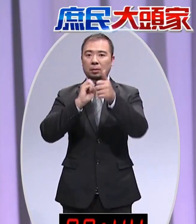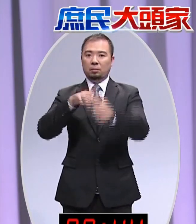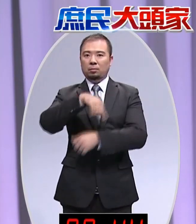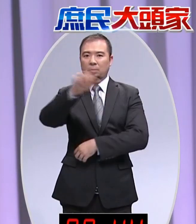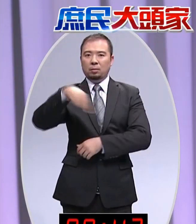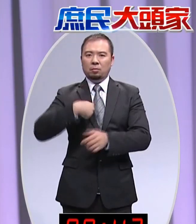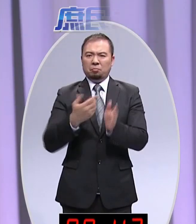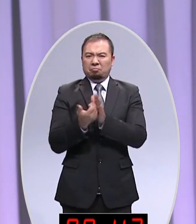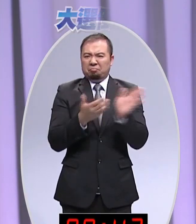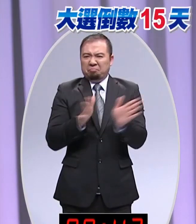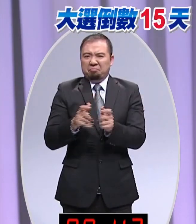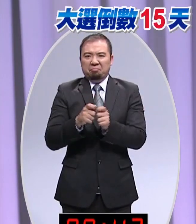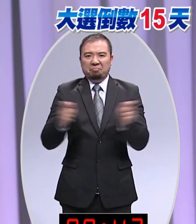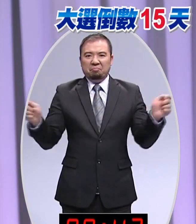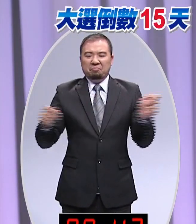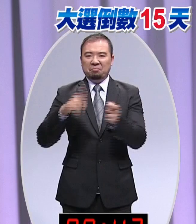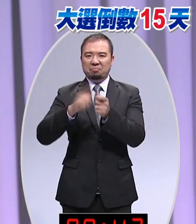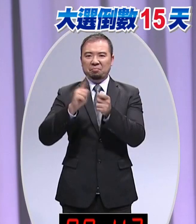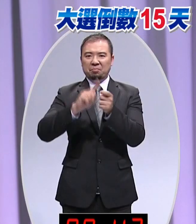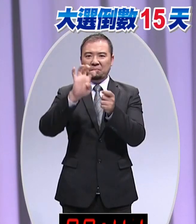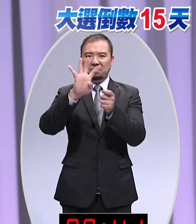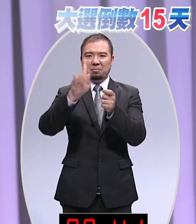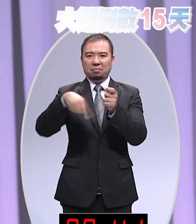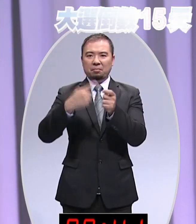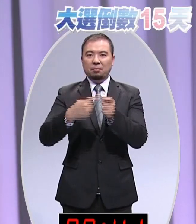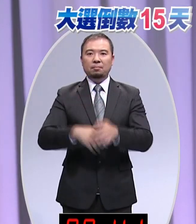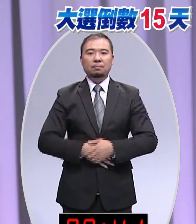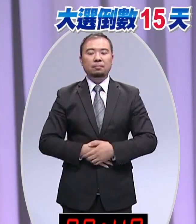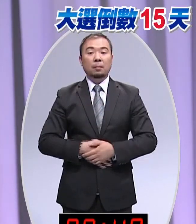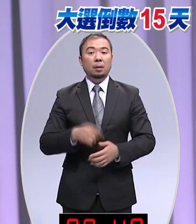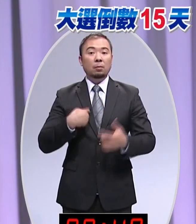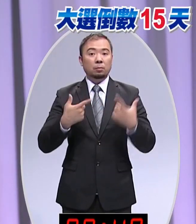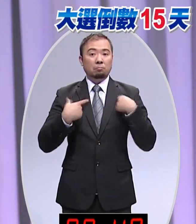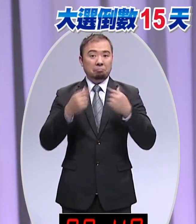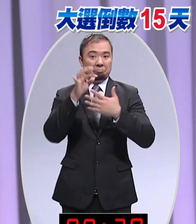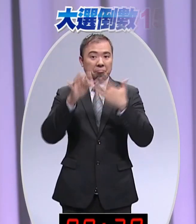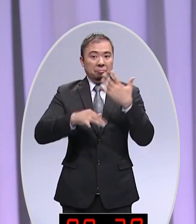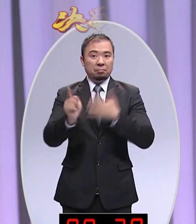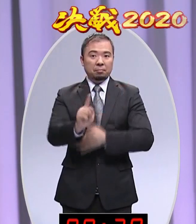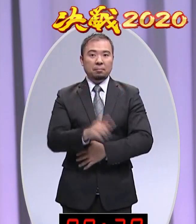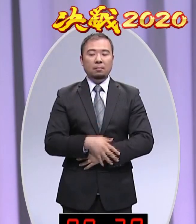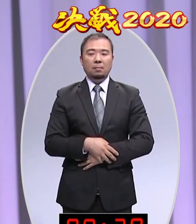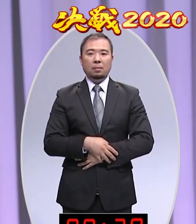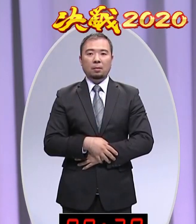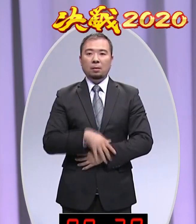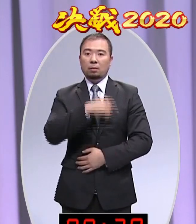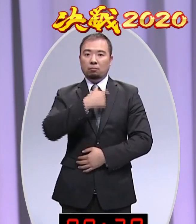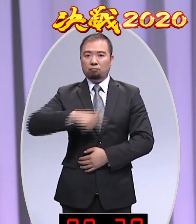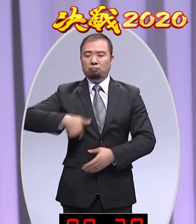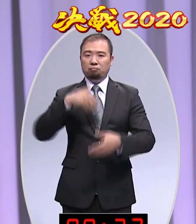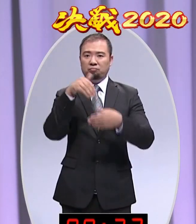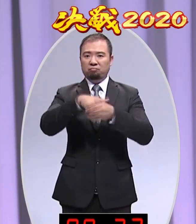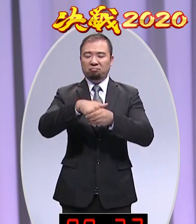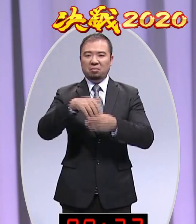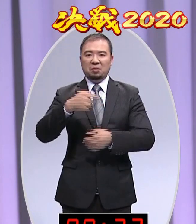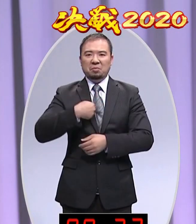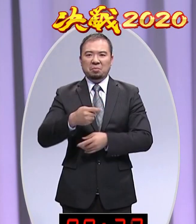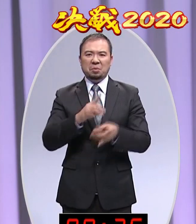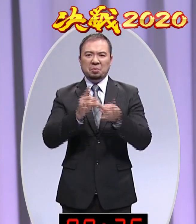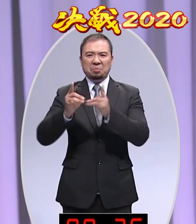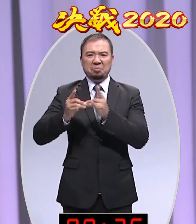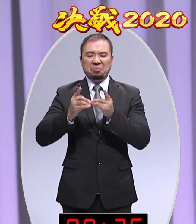44年，我的原则就是对于选举我不捣蛋。不捣蛋的意思